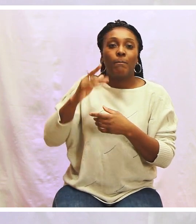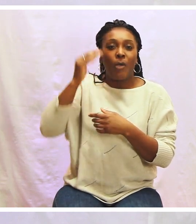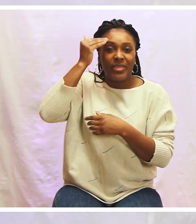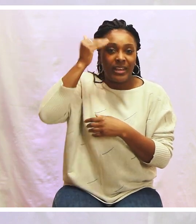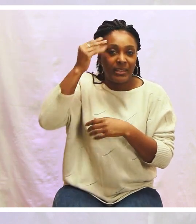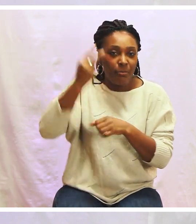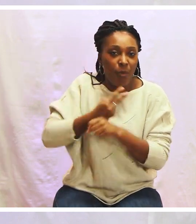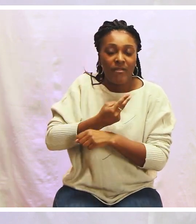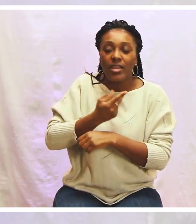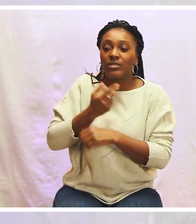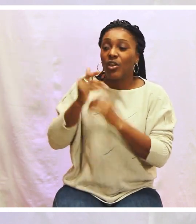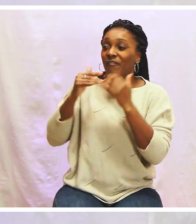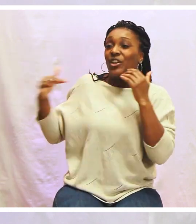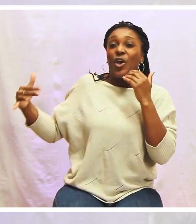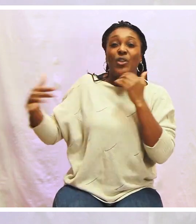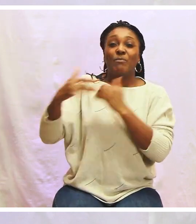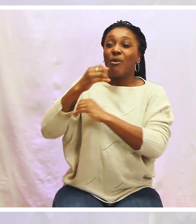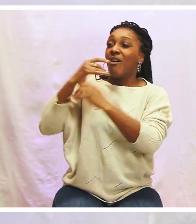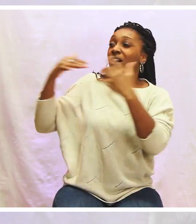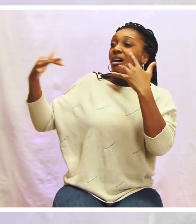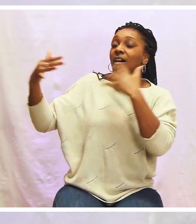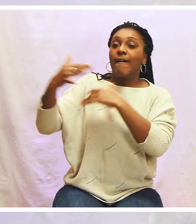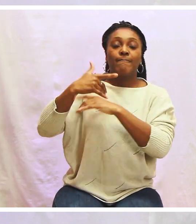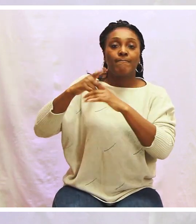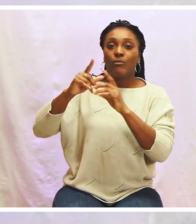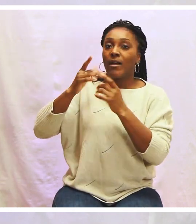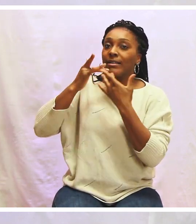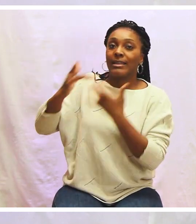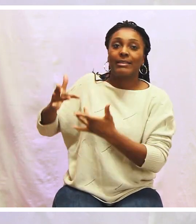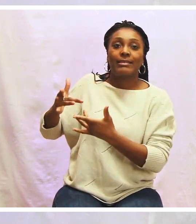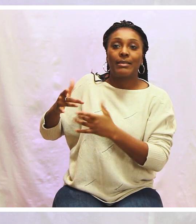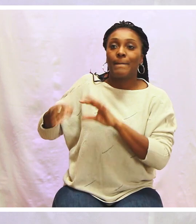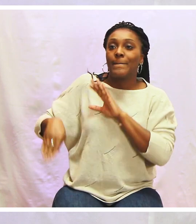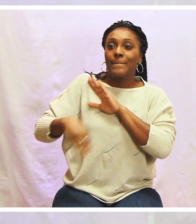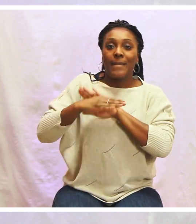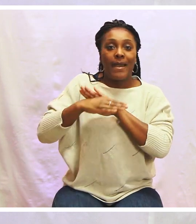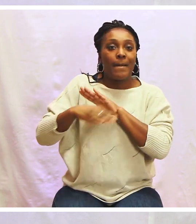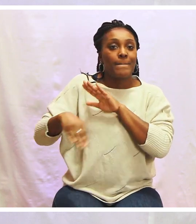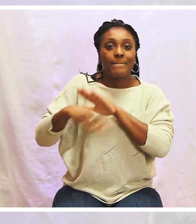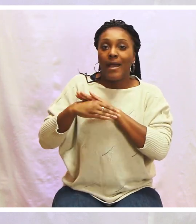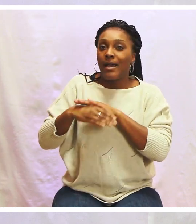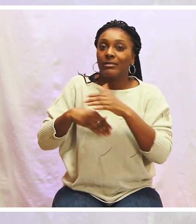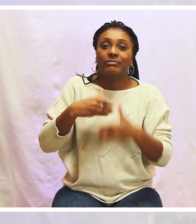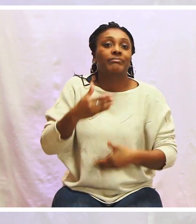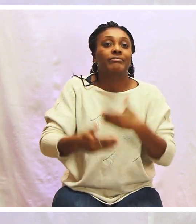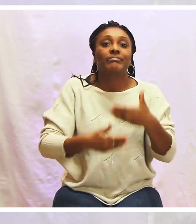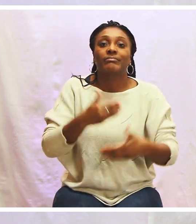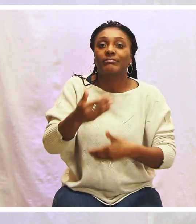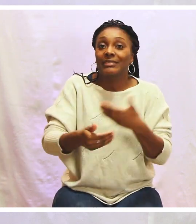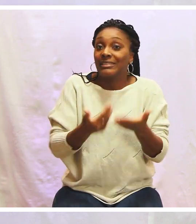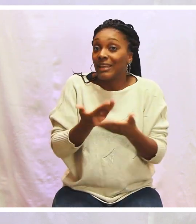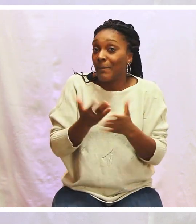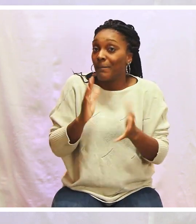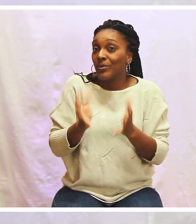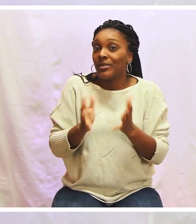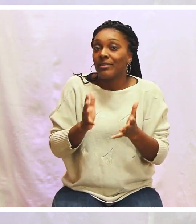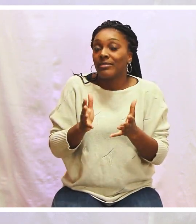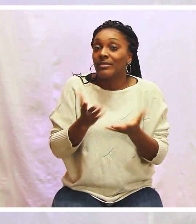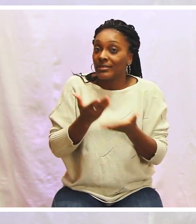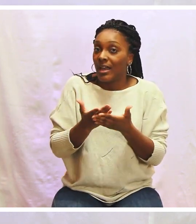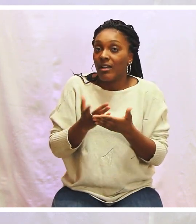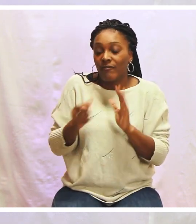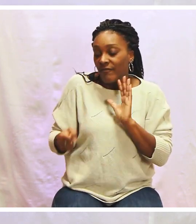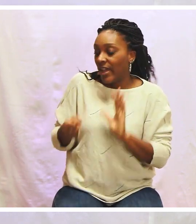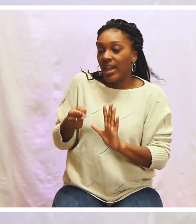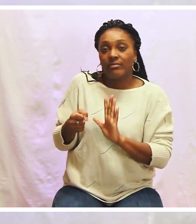de cet environnement qui est autour de toi et qui agit autour de toi, en toi, à travers toi, et